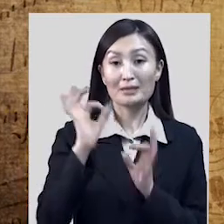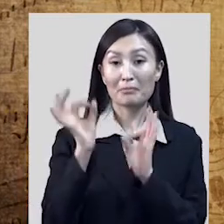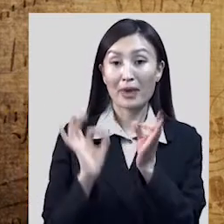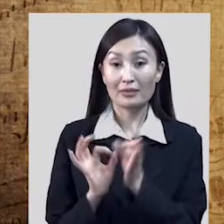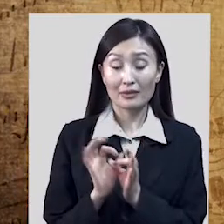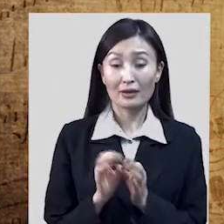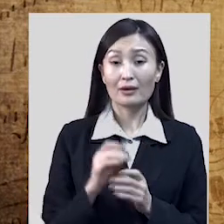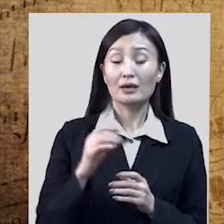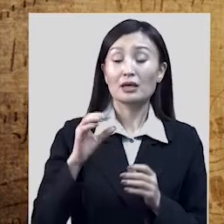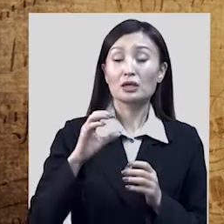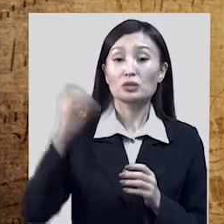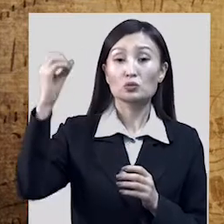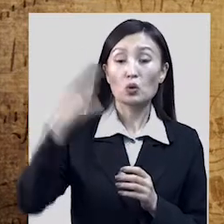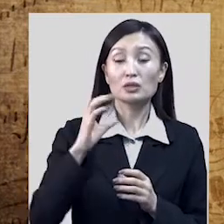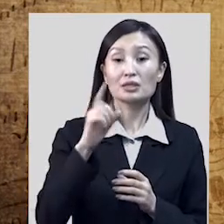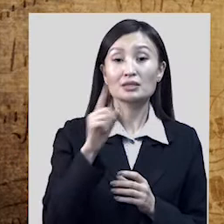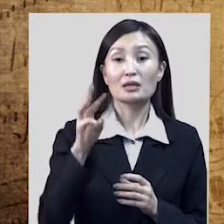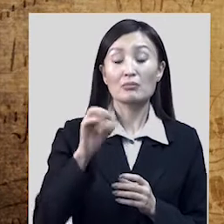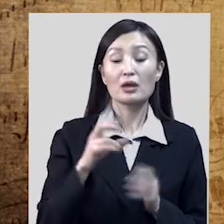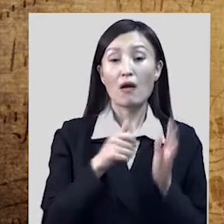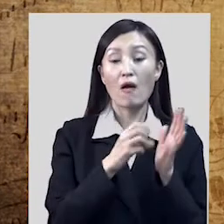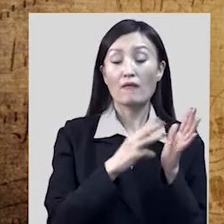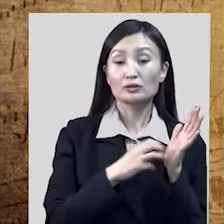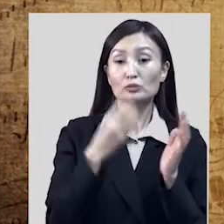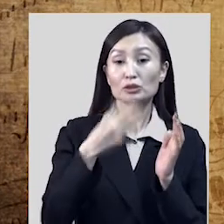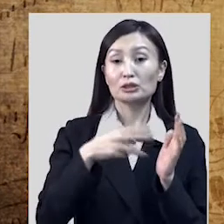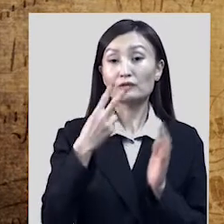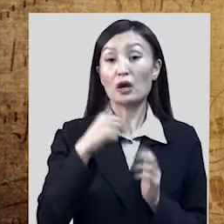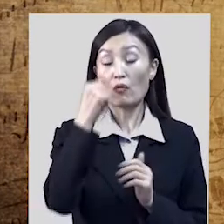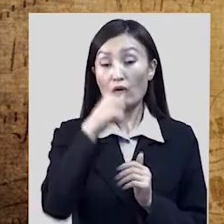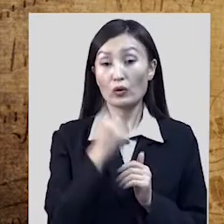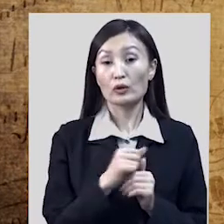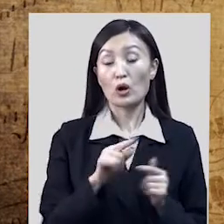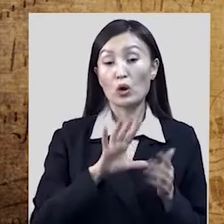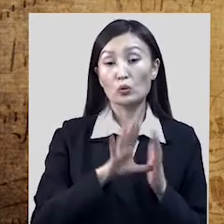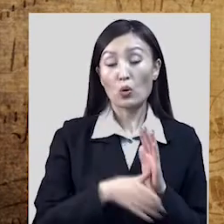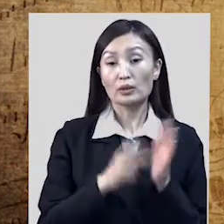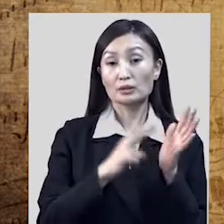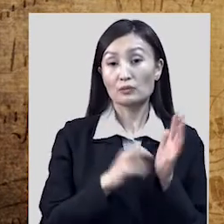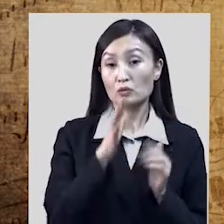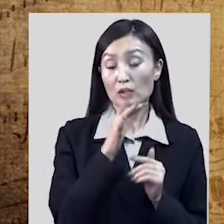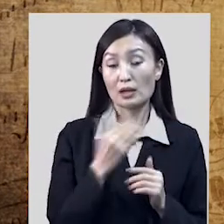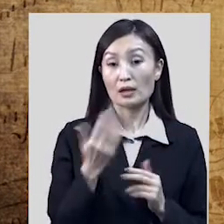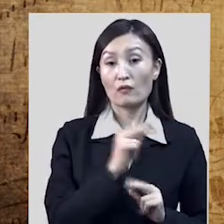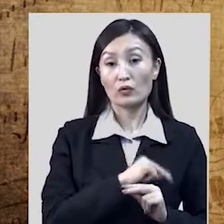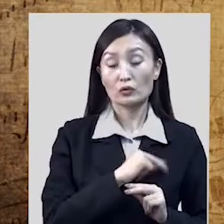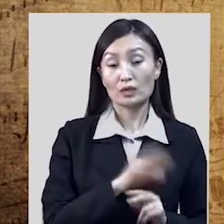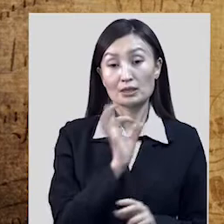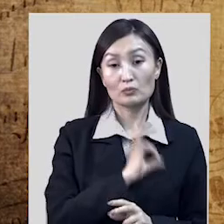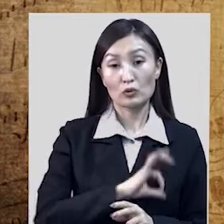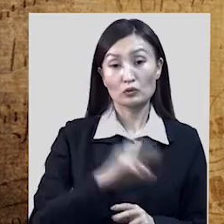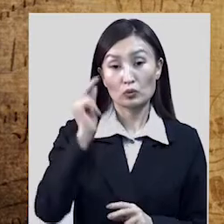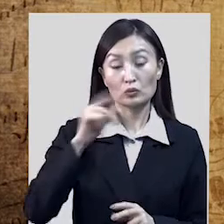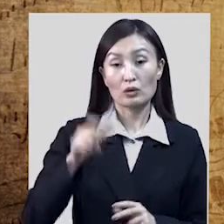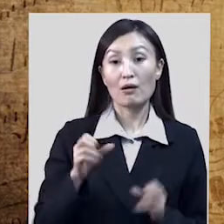предсказал солнечное затмение 832 года в течение долгих 700 лет труда alterg они использовали с